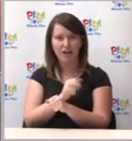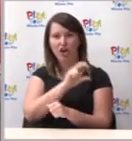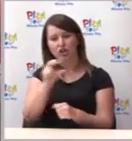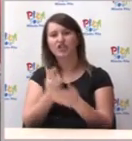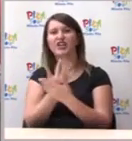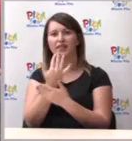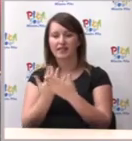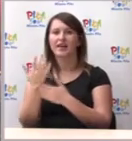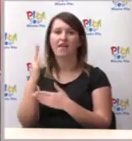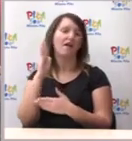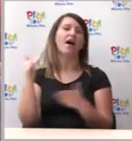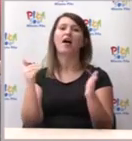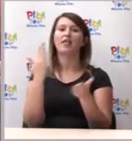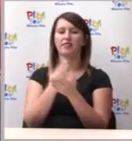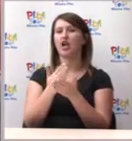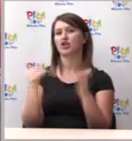jest pierwsze pytanie.